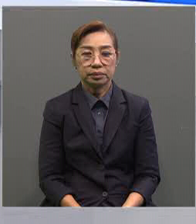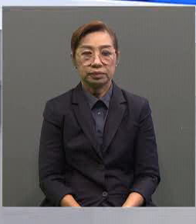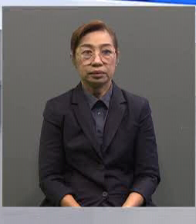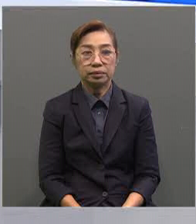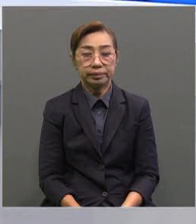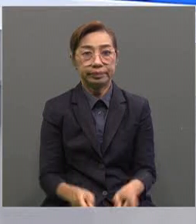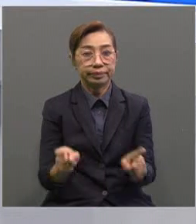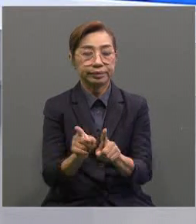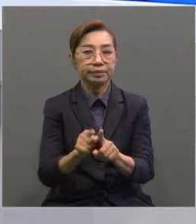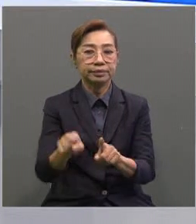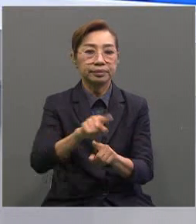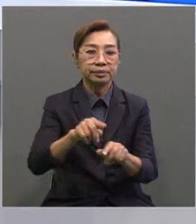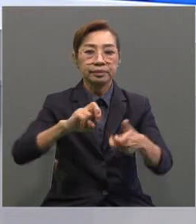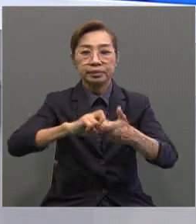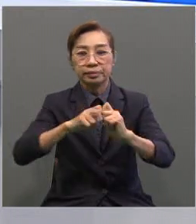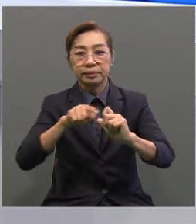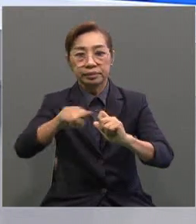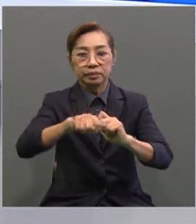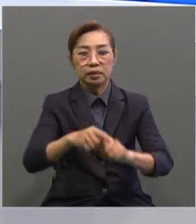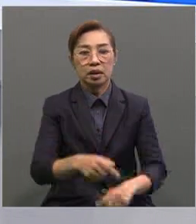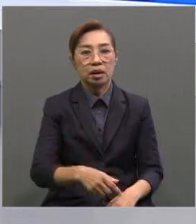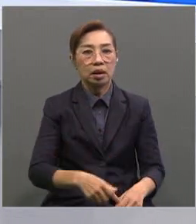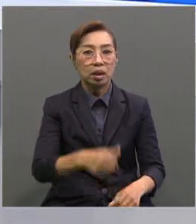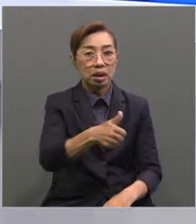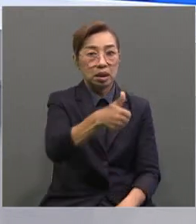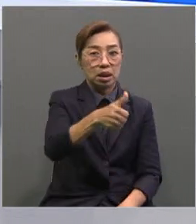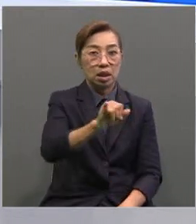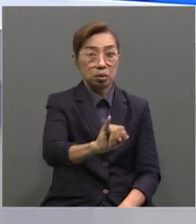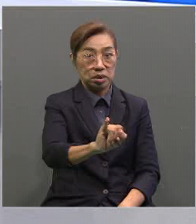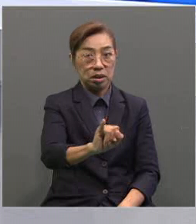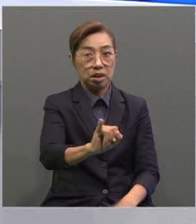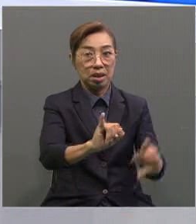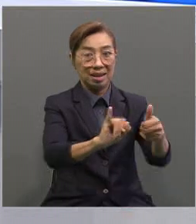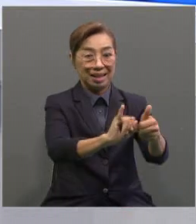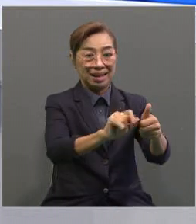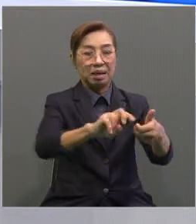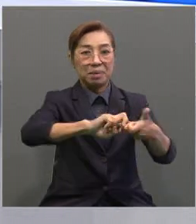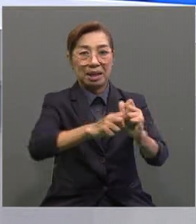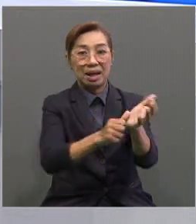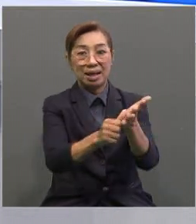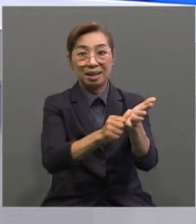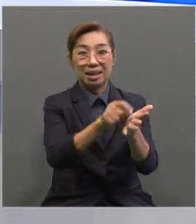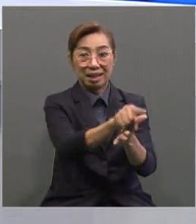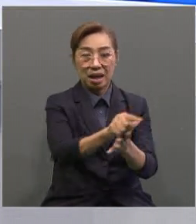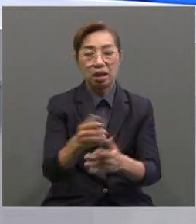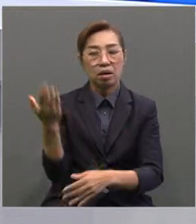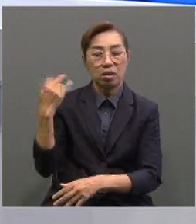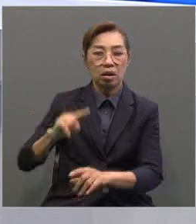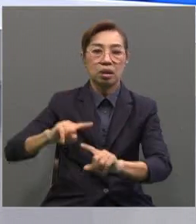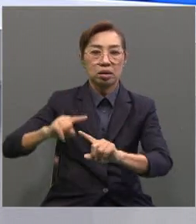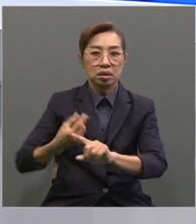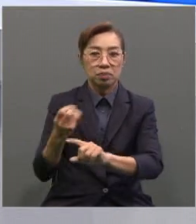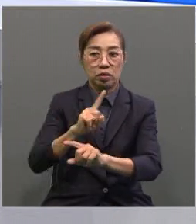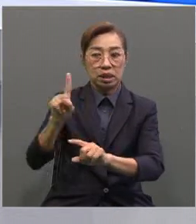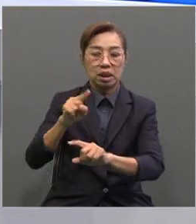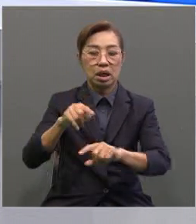ส่วนความคืบหน้ามาตรการแก้ไขปัญหาหนี้นอกระบบหลังจากที่เปิดให้ลงทะเบียนกันไปตั้งแต่วันที่ 1ธันวาคมที่ผ่านมาในช่วงนี้ก็จะอยู่ในช่วง